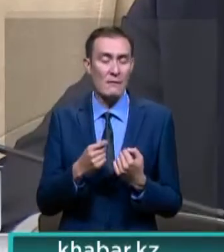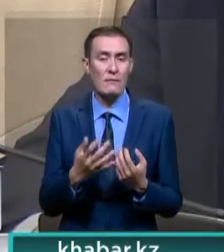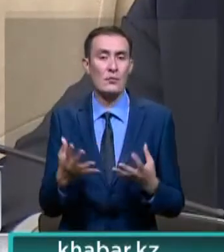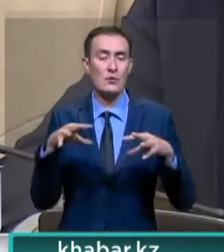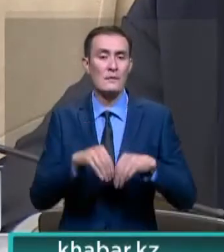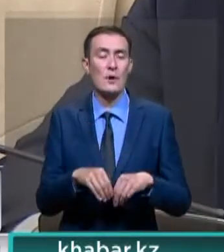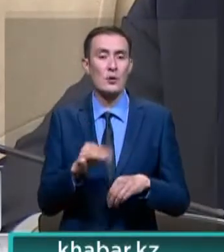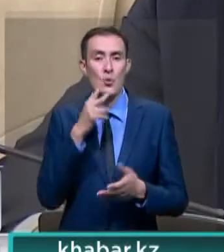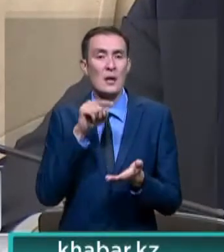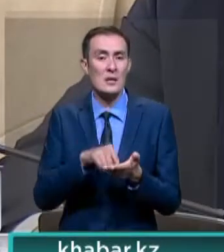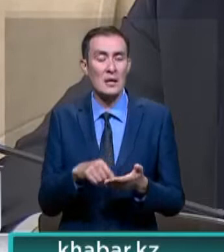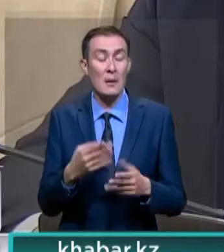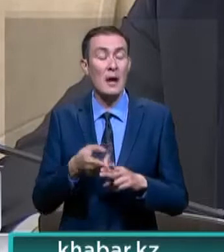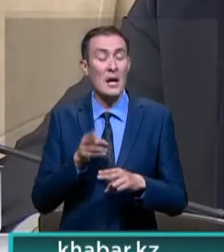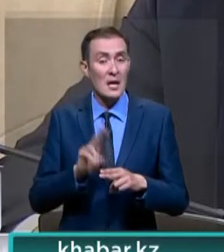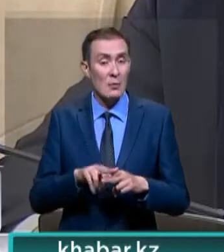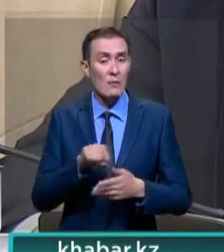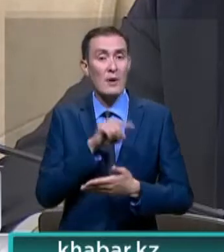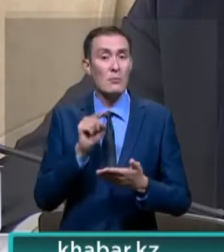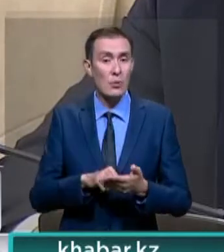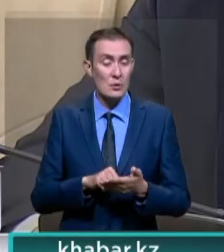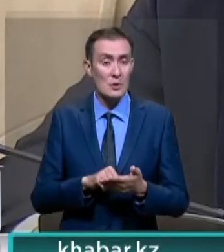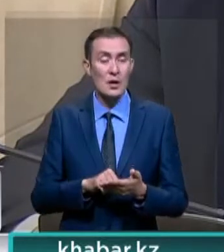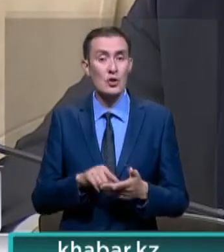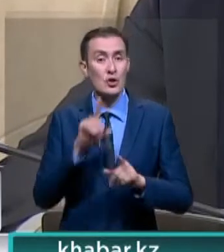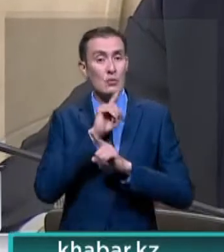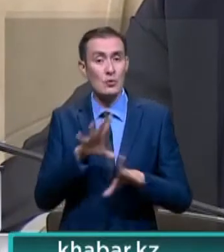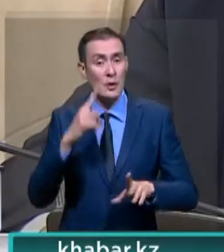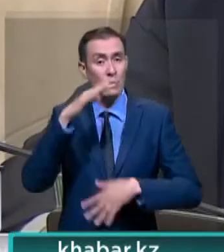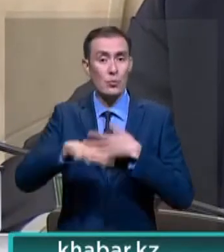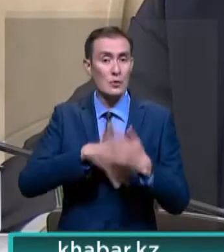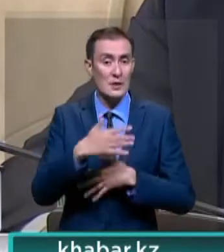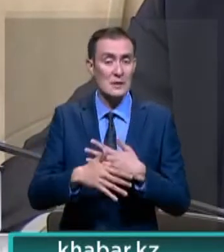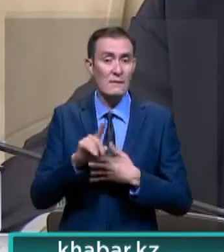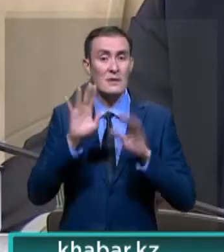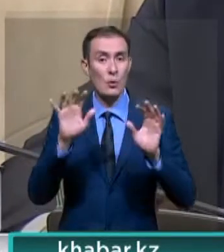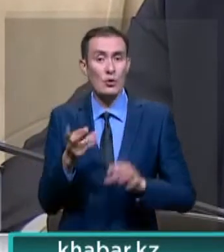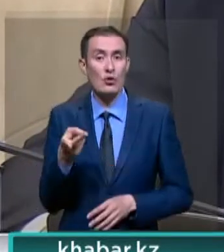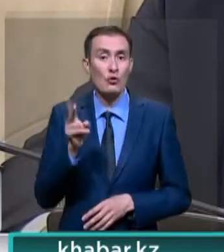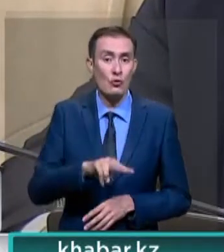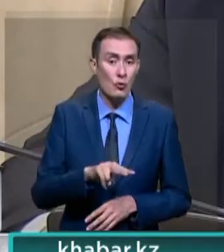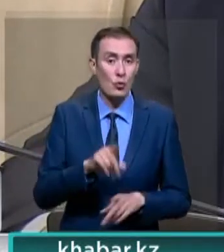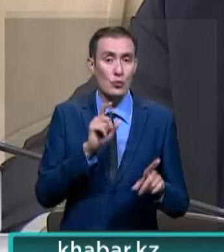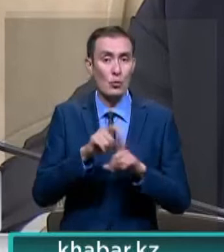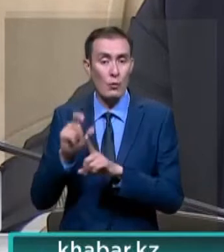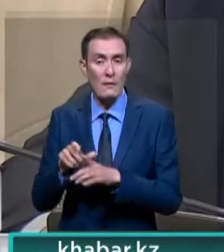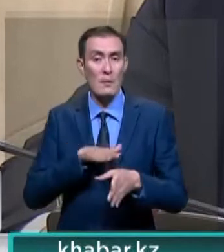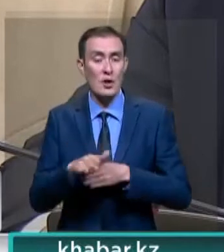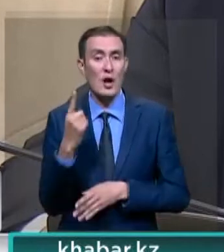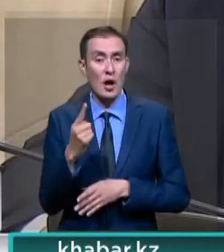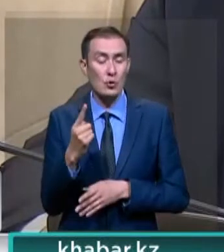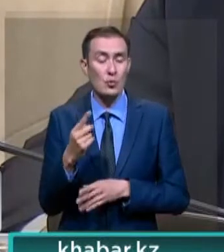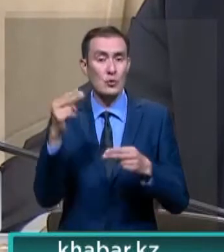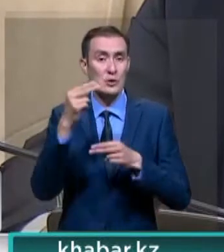понятие географического указания. В этой связи вопрос: не приведет ли путаница наличие в законодательстве двух объектов, выполняющих одну функцию?